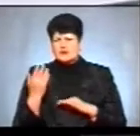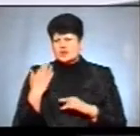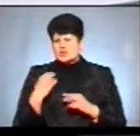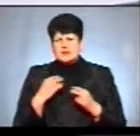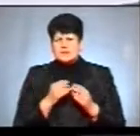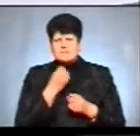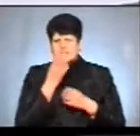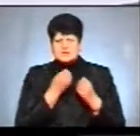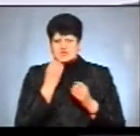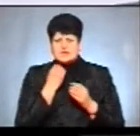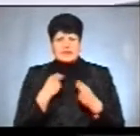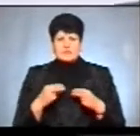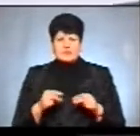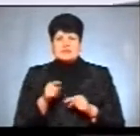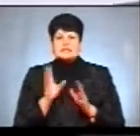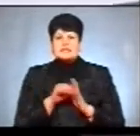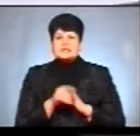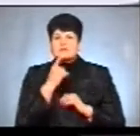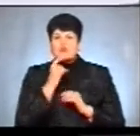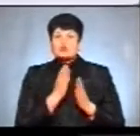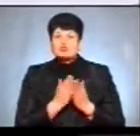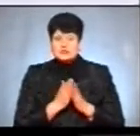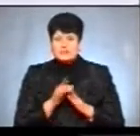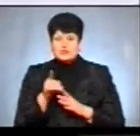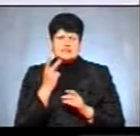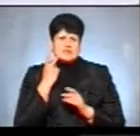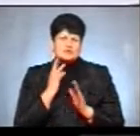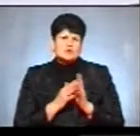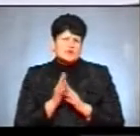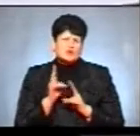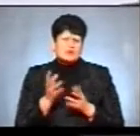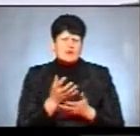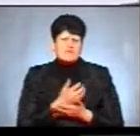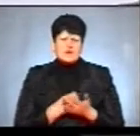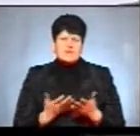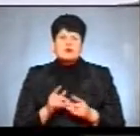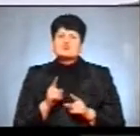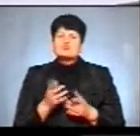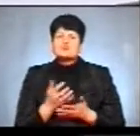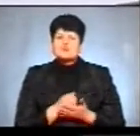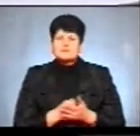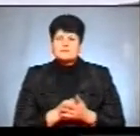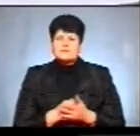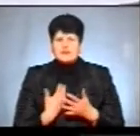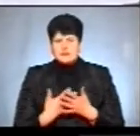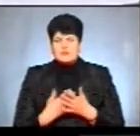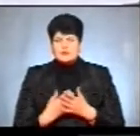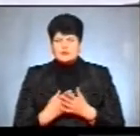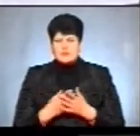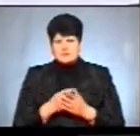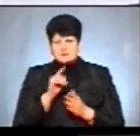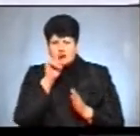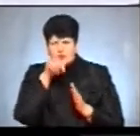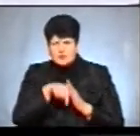продавав, тому що вони занесені в червону книгу, вони завжди росли і їх ніхто не рвав. А зараз рвуть чому? Напевно, що треба глибше копнути,